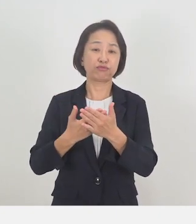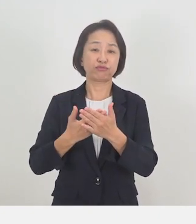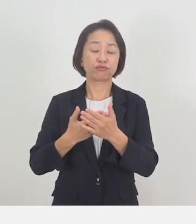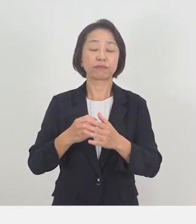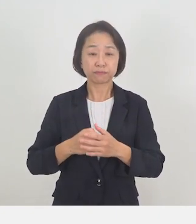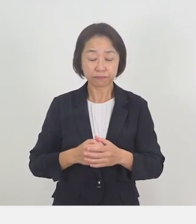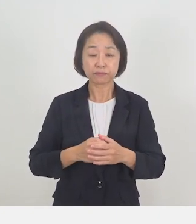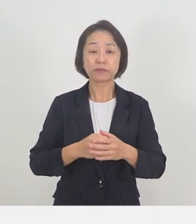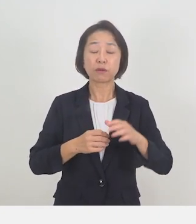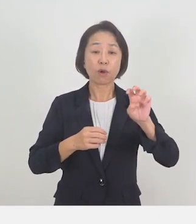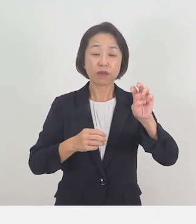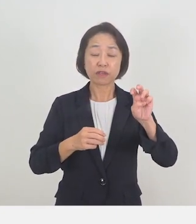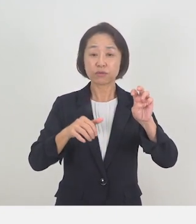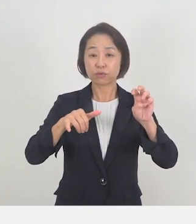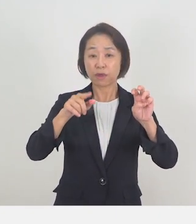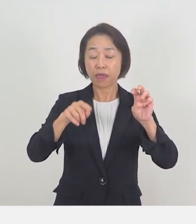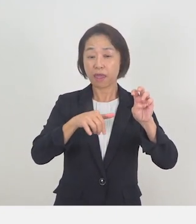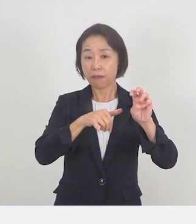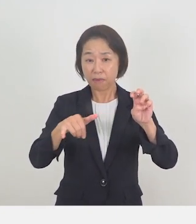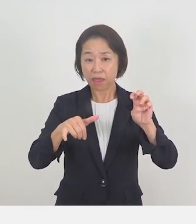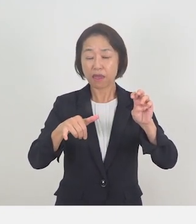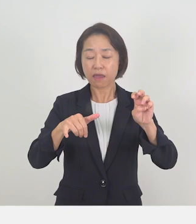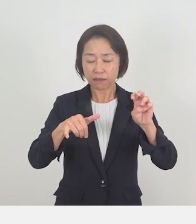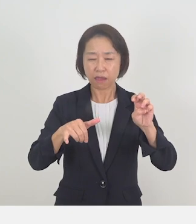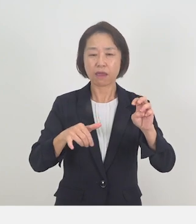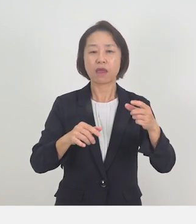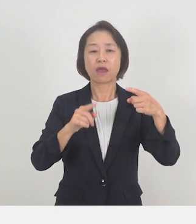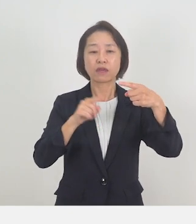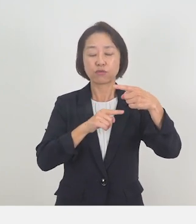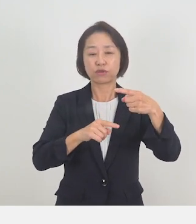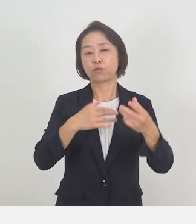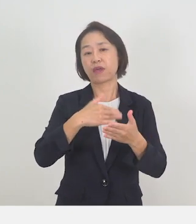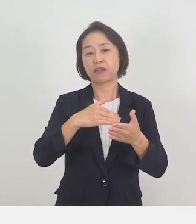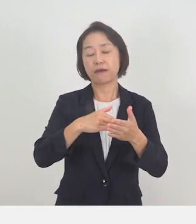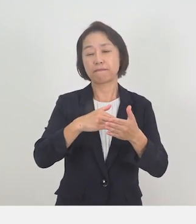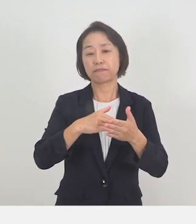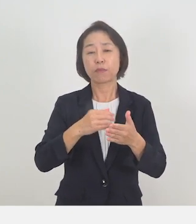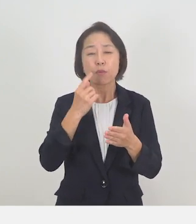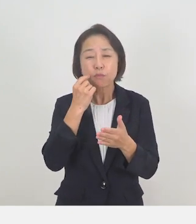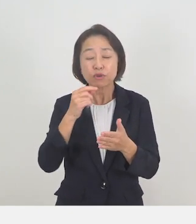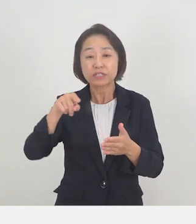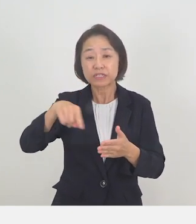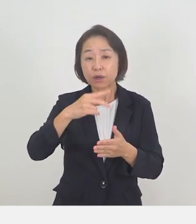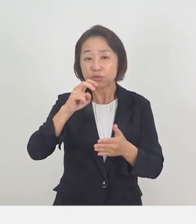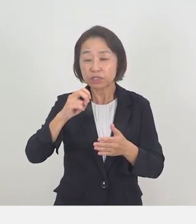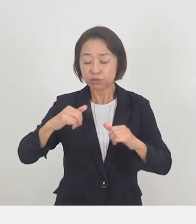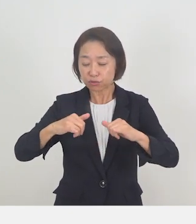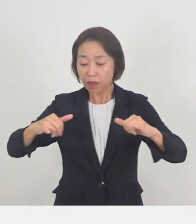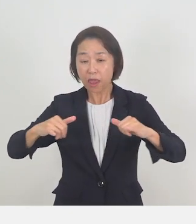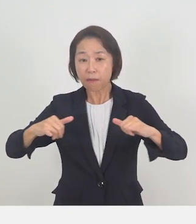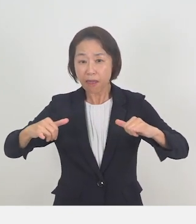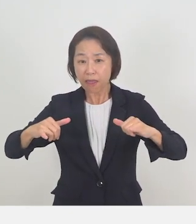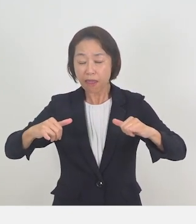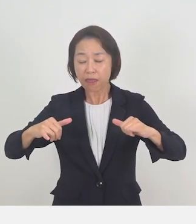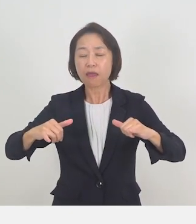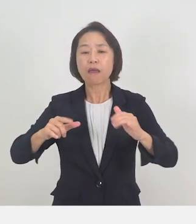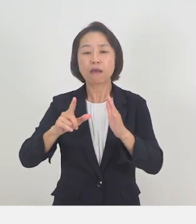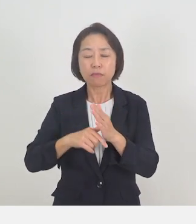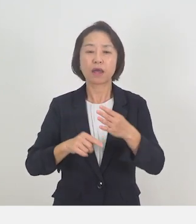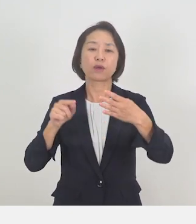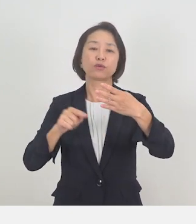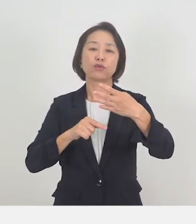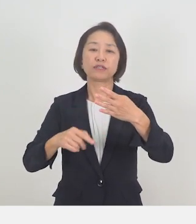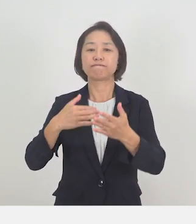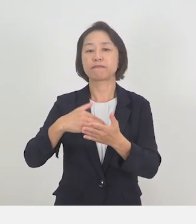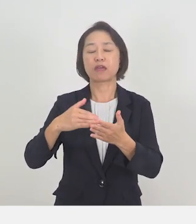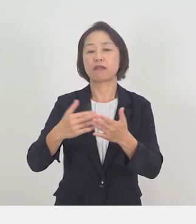重面積30平米あたり1人で設定してあり重面積が120平米以上の場合は4人の設定と